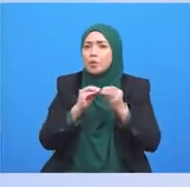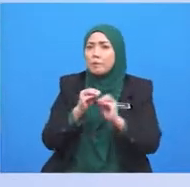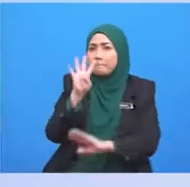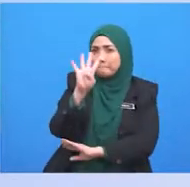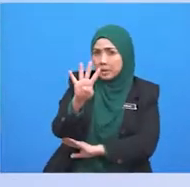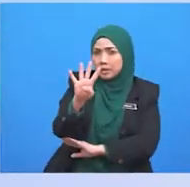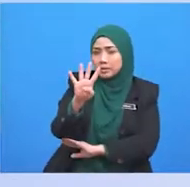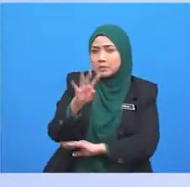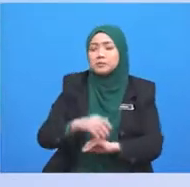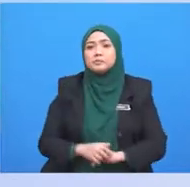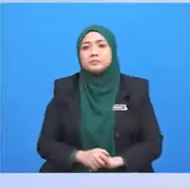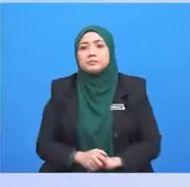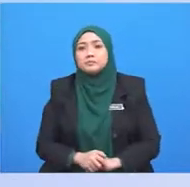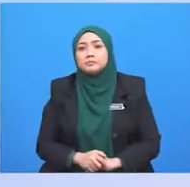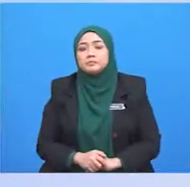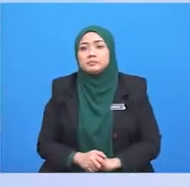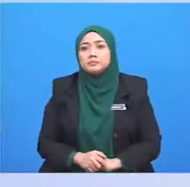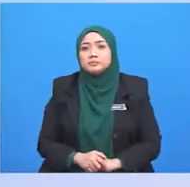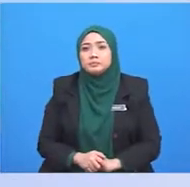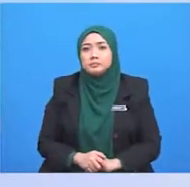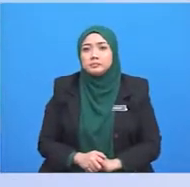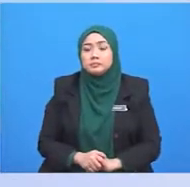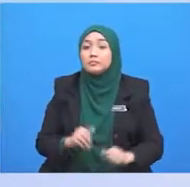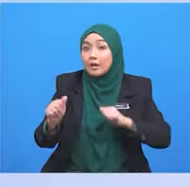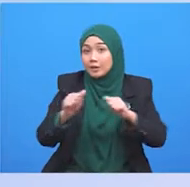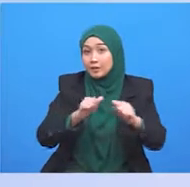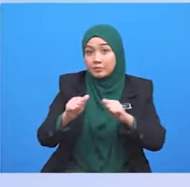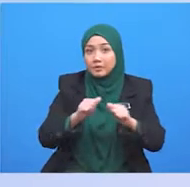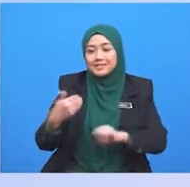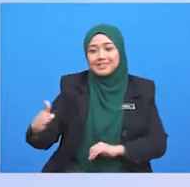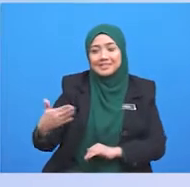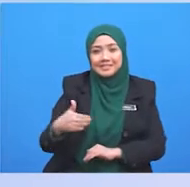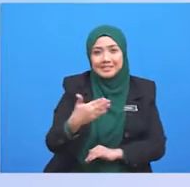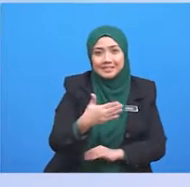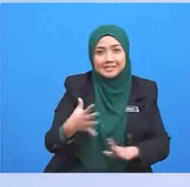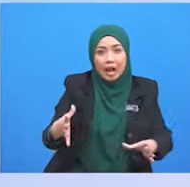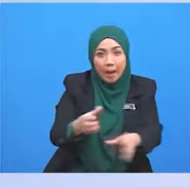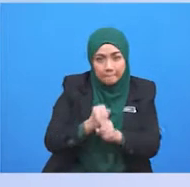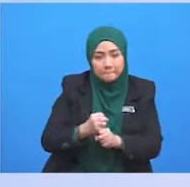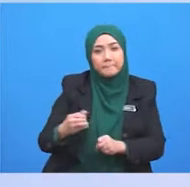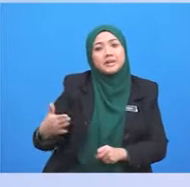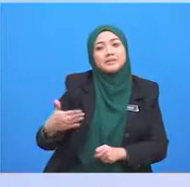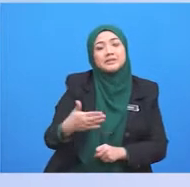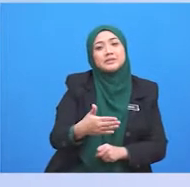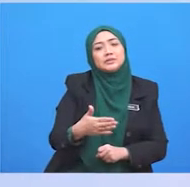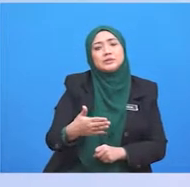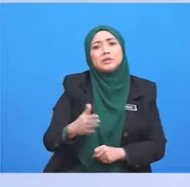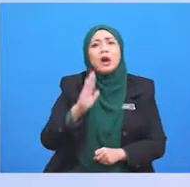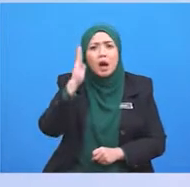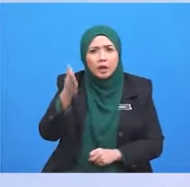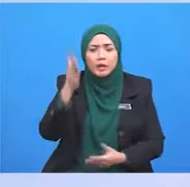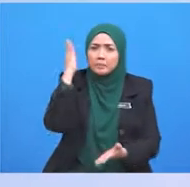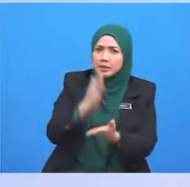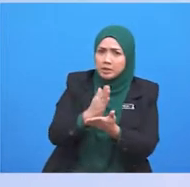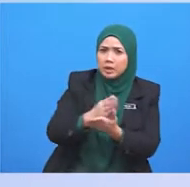keempat, kejadian empat musim terhadap aktiviti manusia ialah aktiviti perikanan. Aktiviti perikanan akan dihentikan